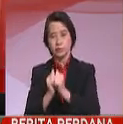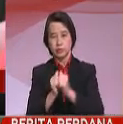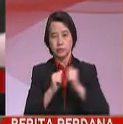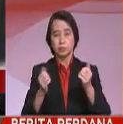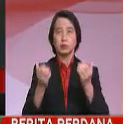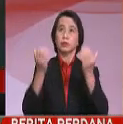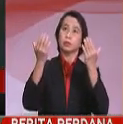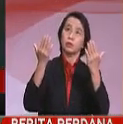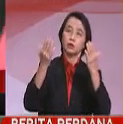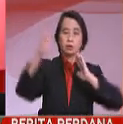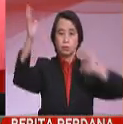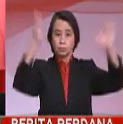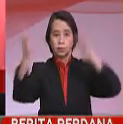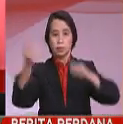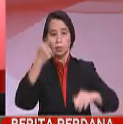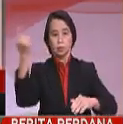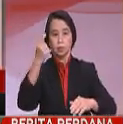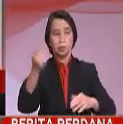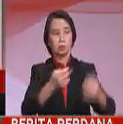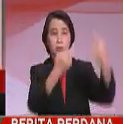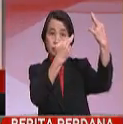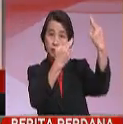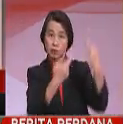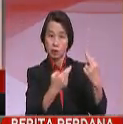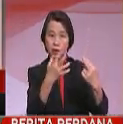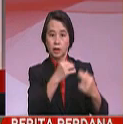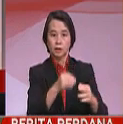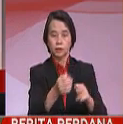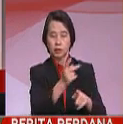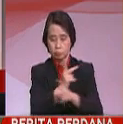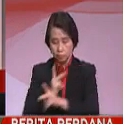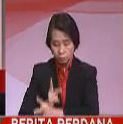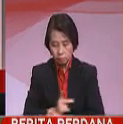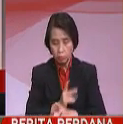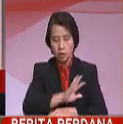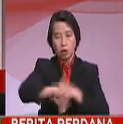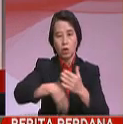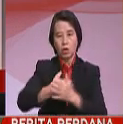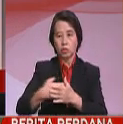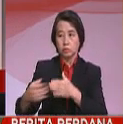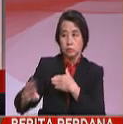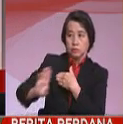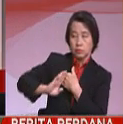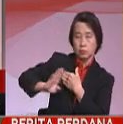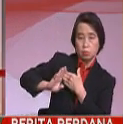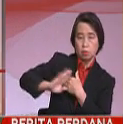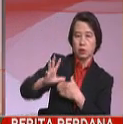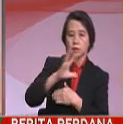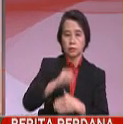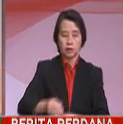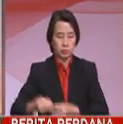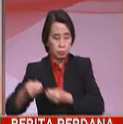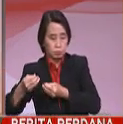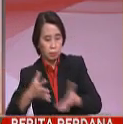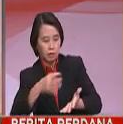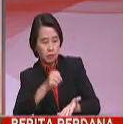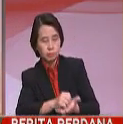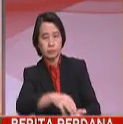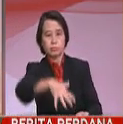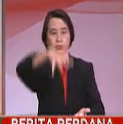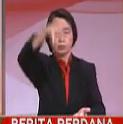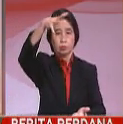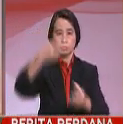mendoakan agar Malaysia sentiasa dirahmati dan dilindungi daripada segala bentuk ancaman serta dikurniakan kemakmuran